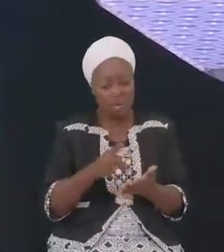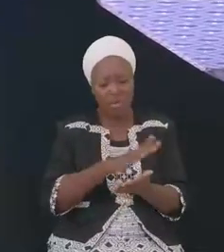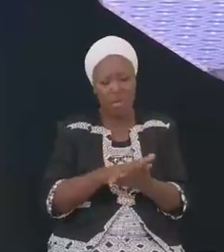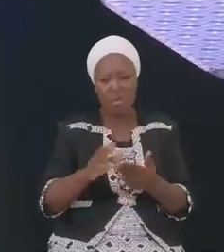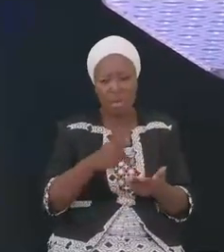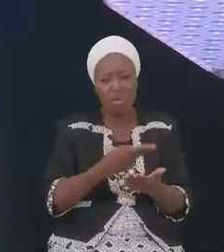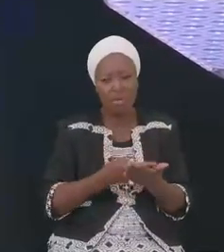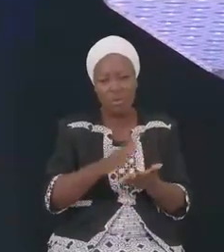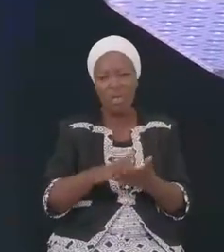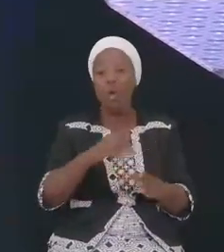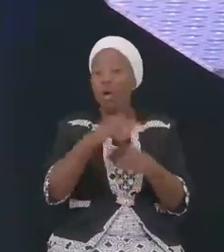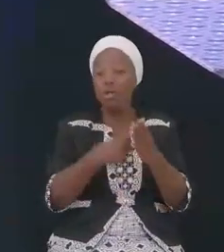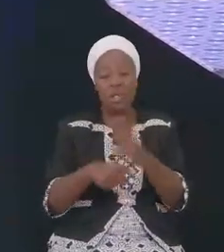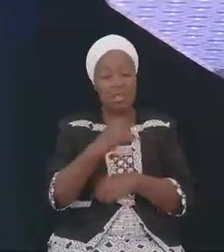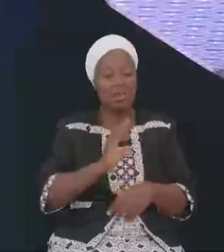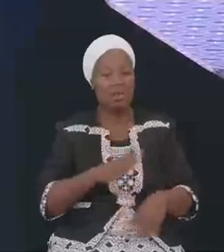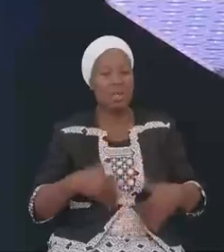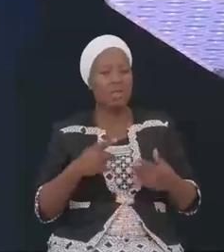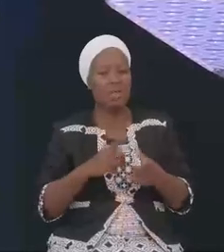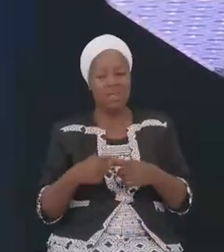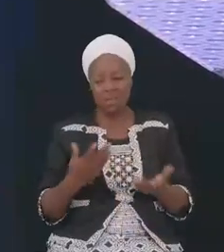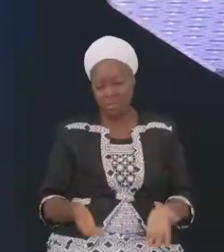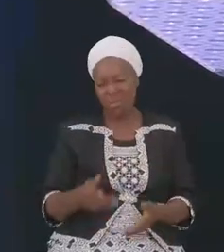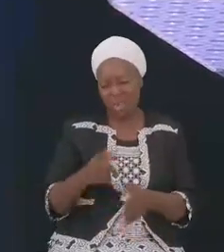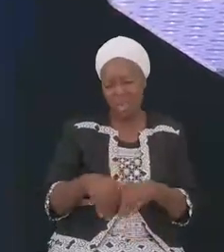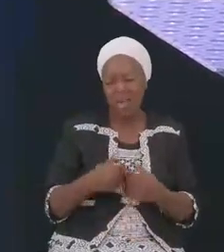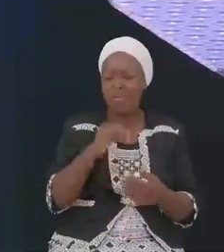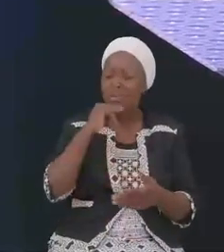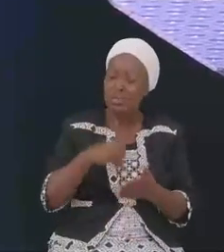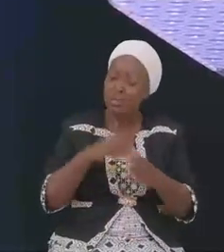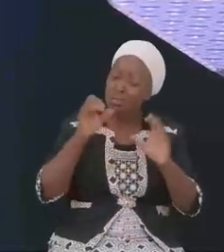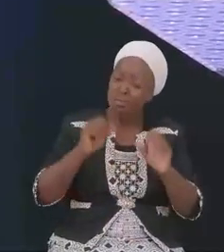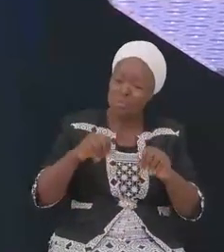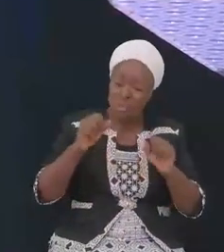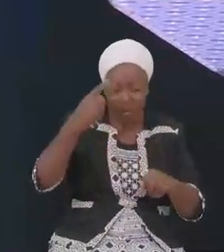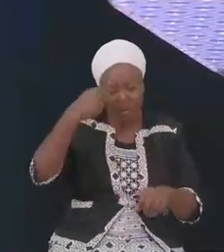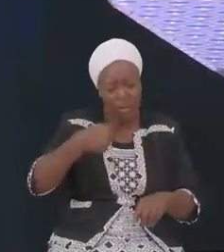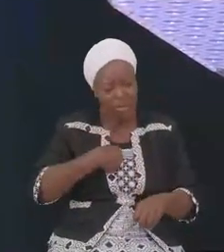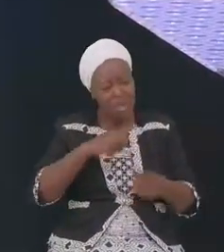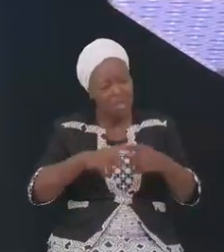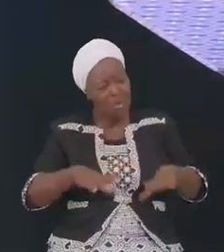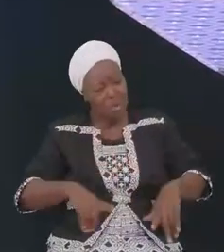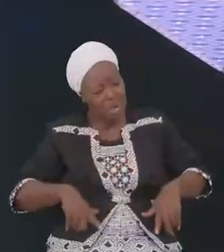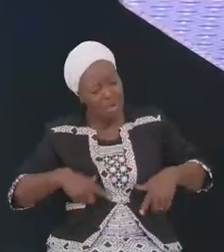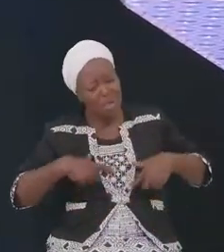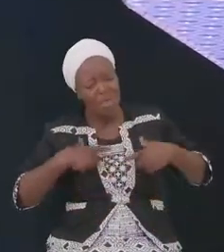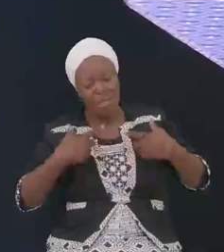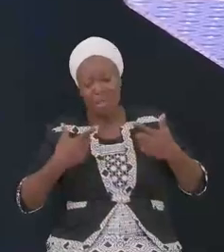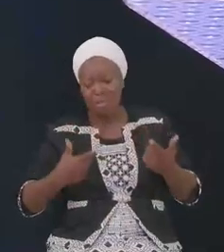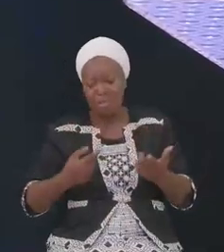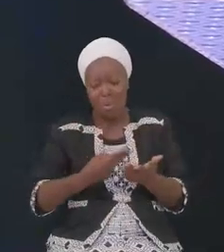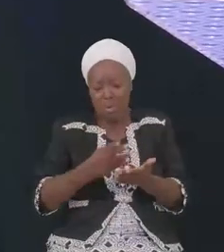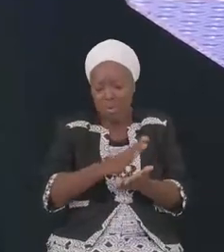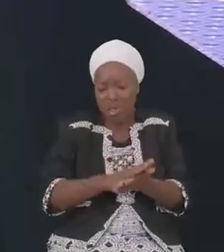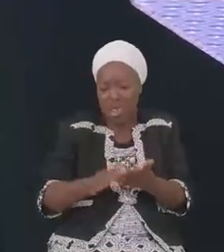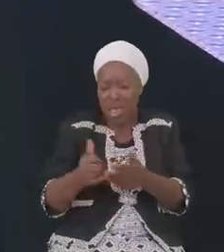peut arriver? Comment quelqu'un peut mener une vie de sainteté toute une semaine, jour et nuit, au-dedans et au-dehors,